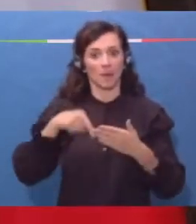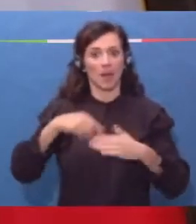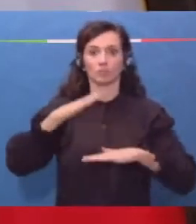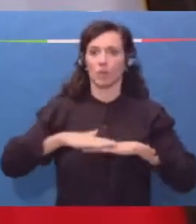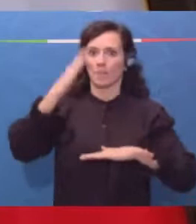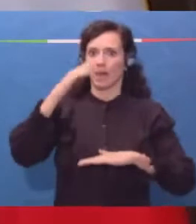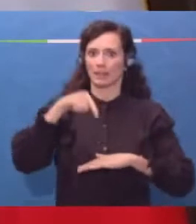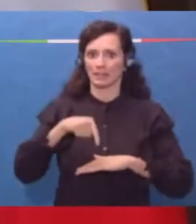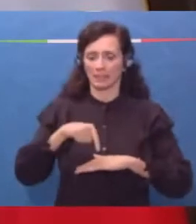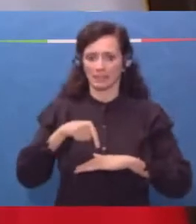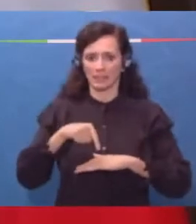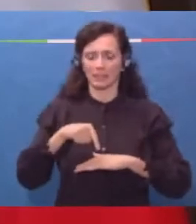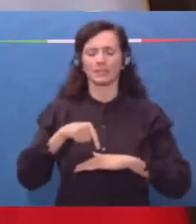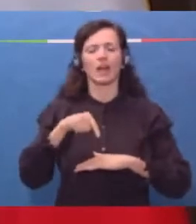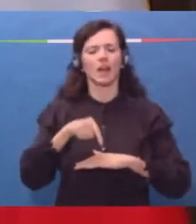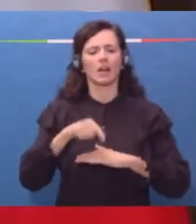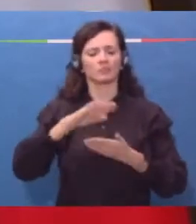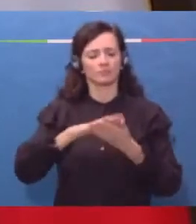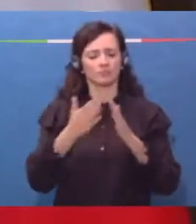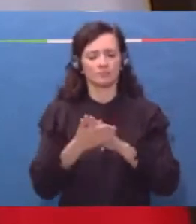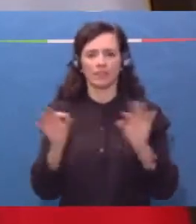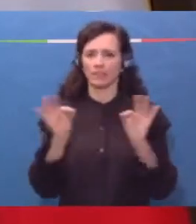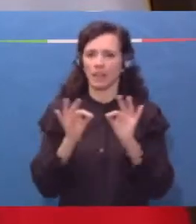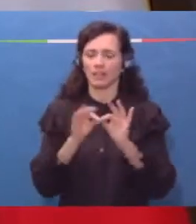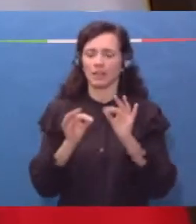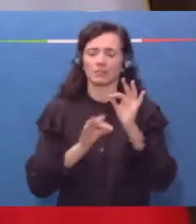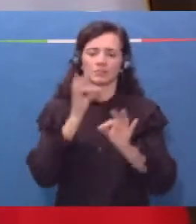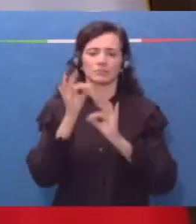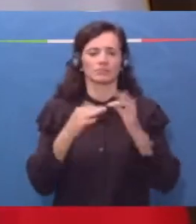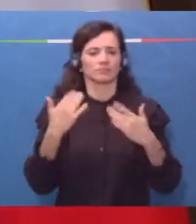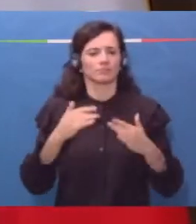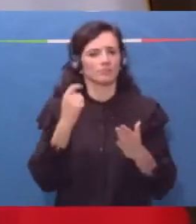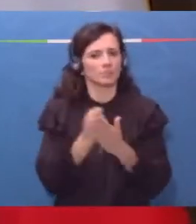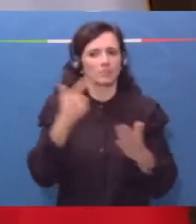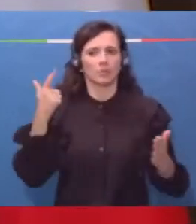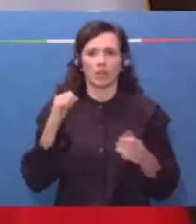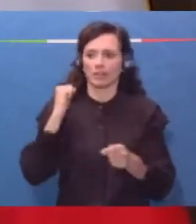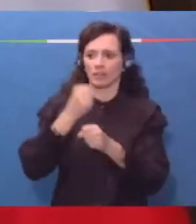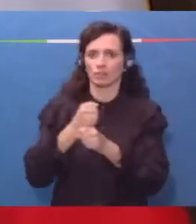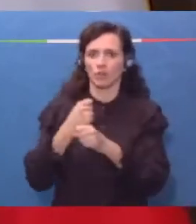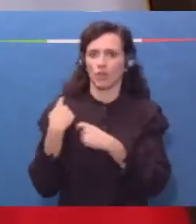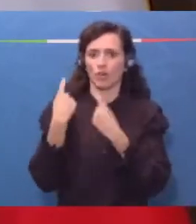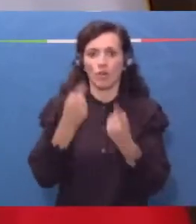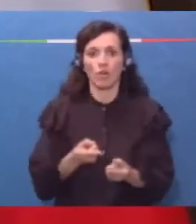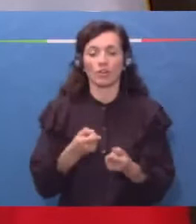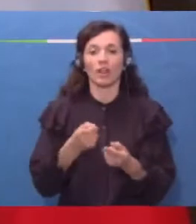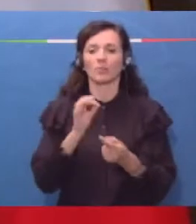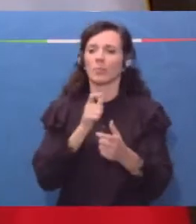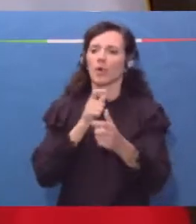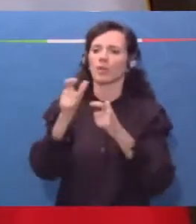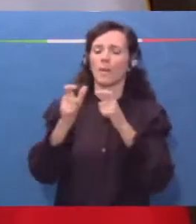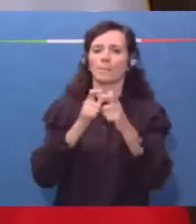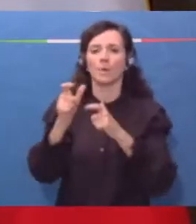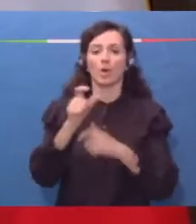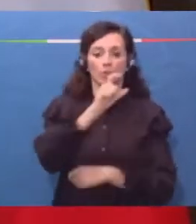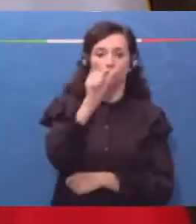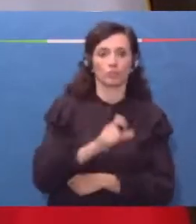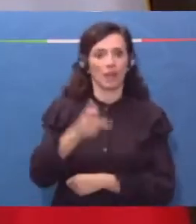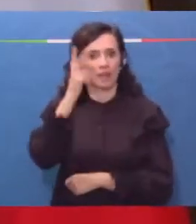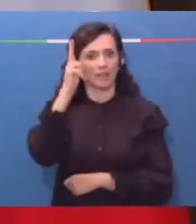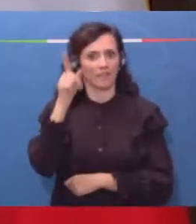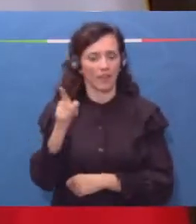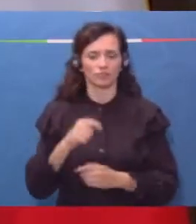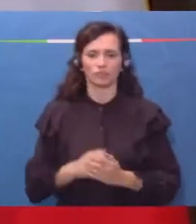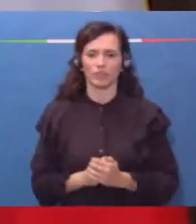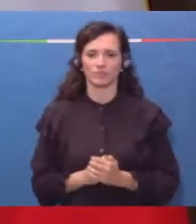stamattina segna un momento storico nelle relazioni tra i nostri due Paesi.